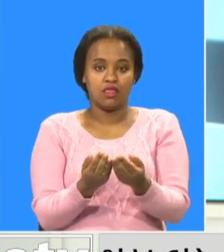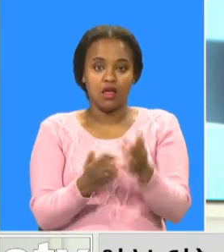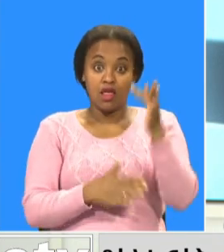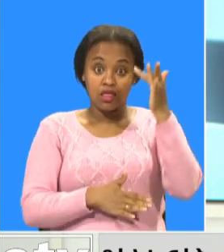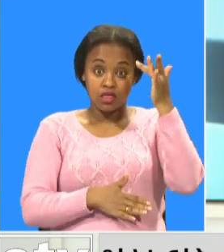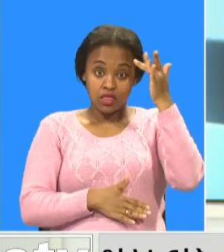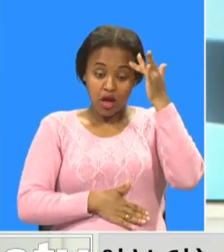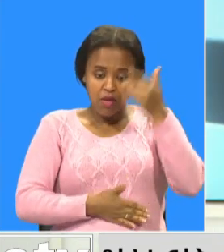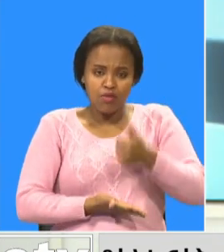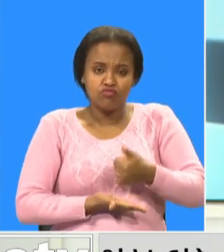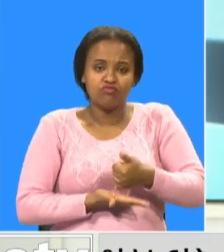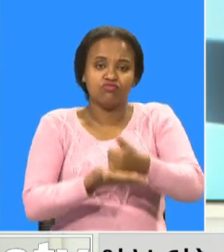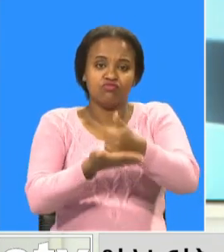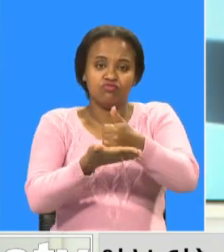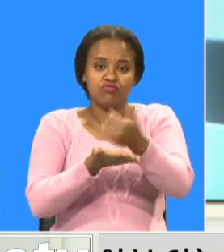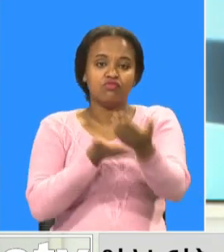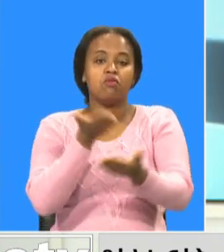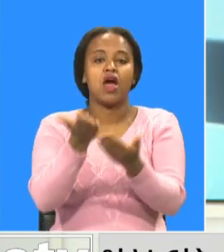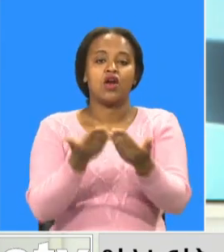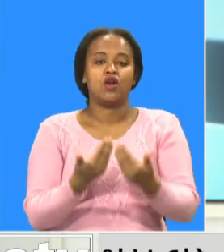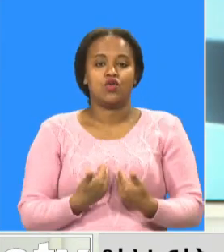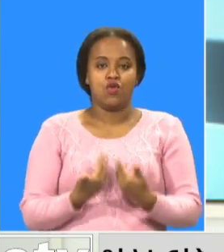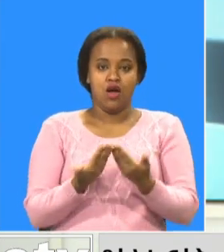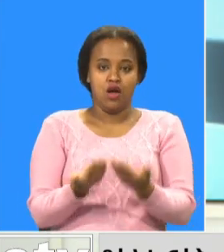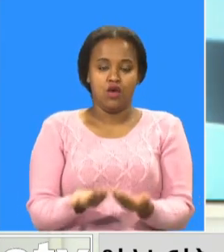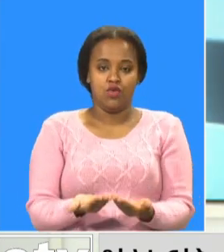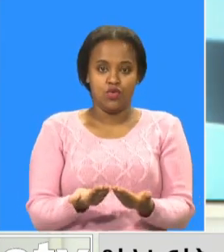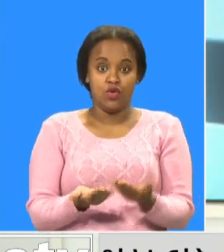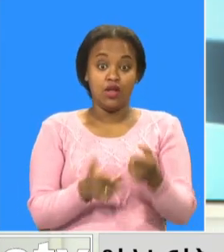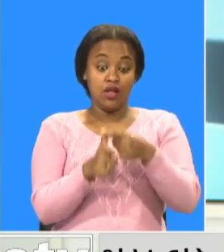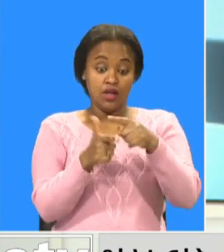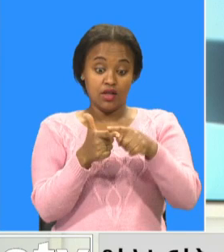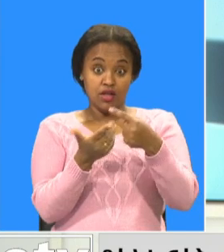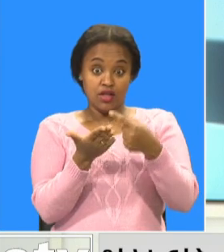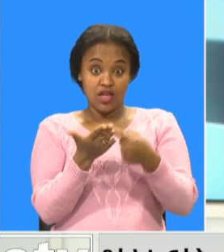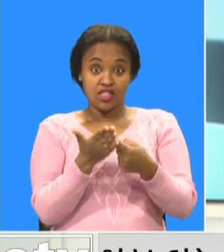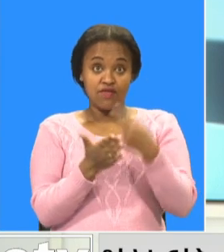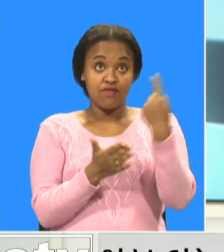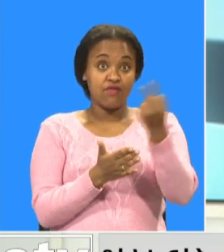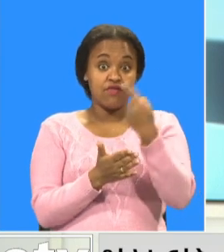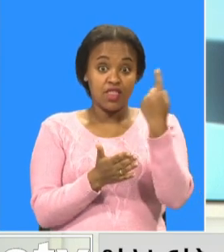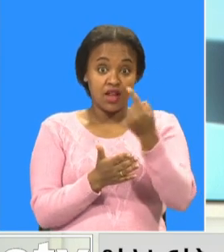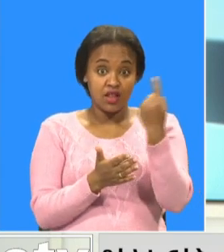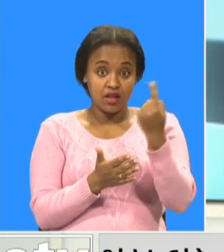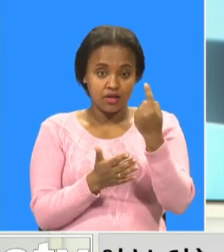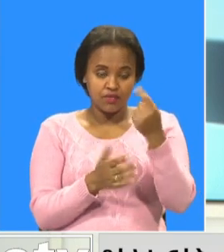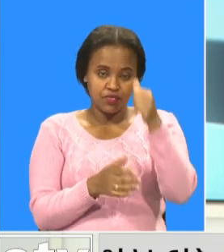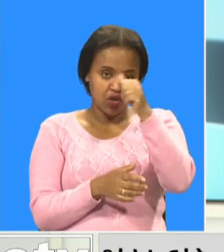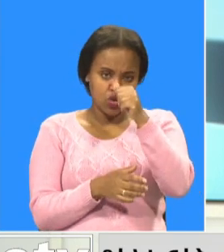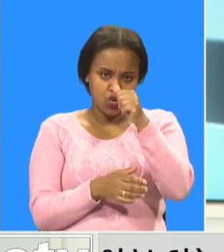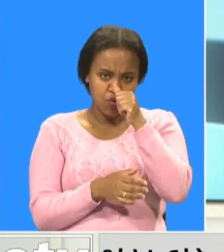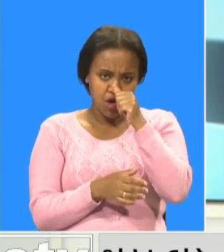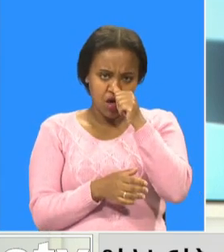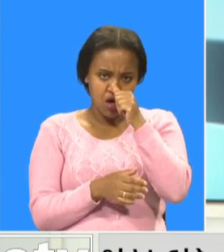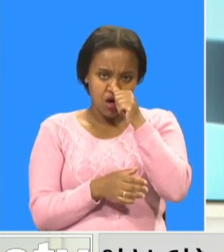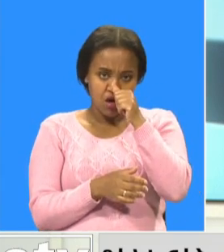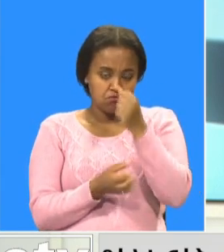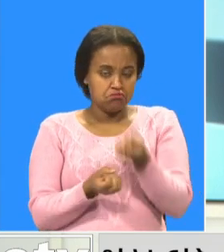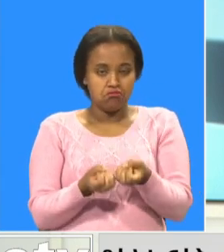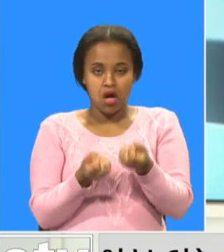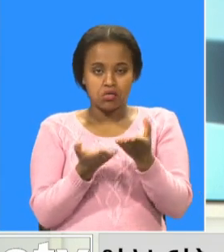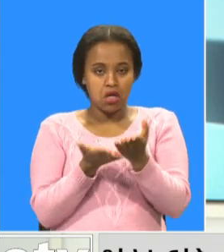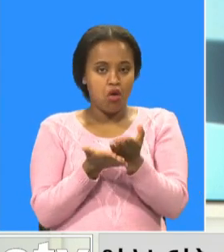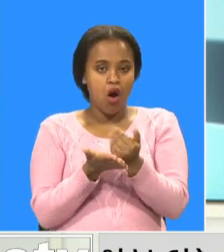ታማሚውን ለማገዝ የሚያገለግሉ አሉ። እንግዲህ እነዚህ ቬንትሌተርስ ያው ኢትዮጵያ በአብዛኛው አምራች